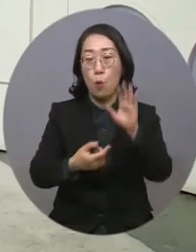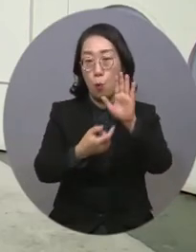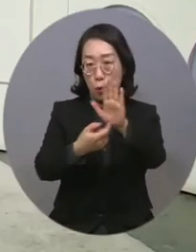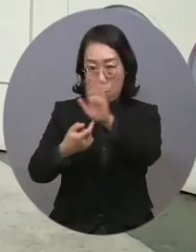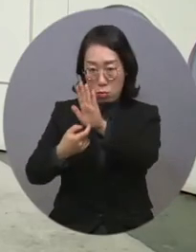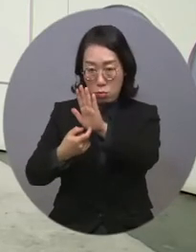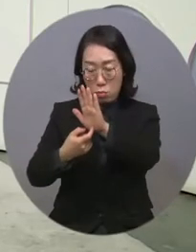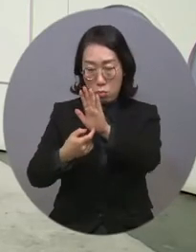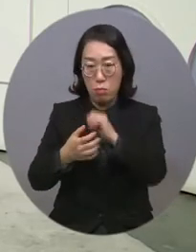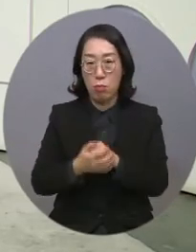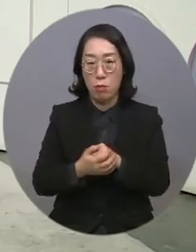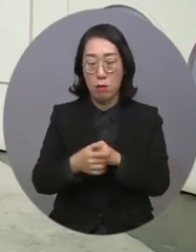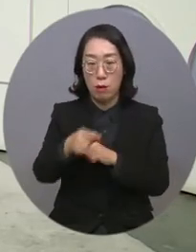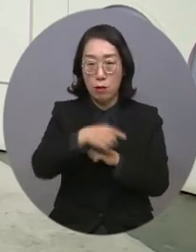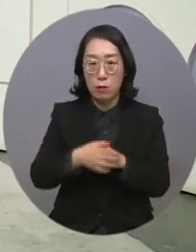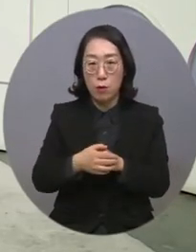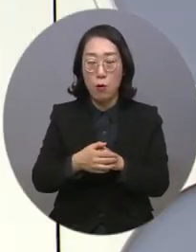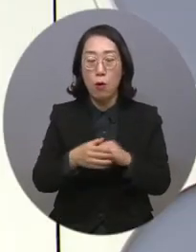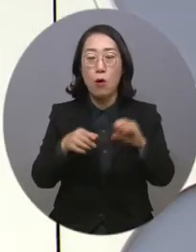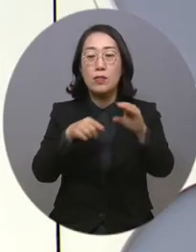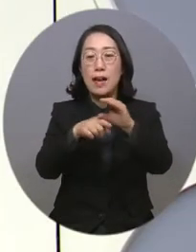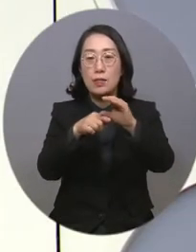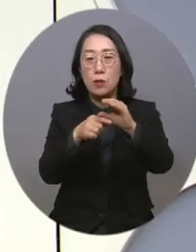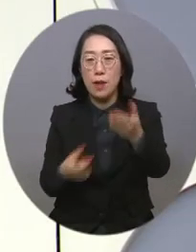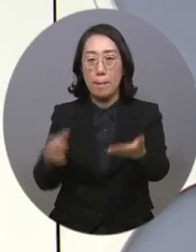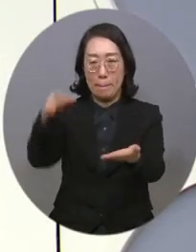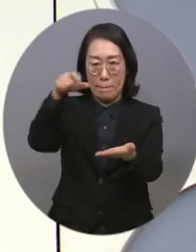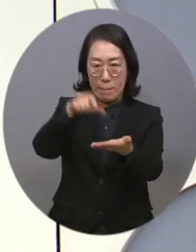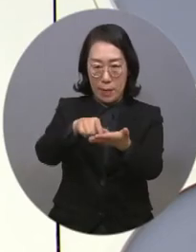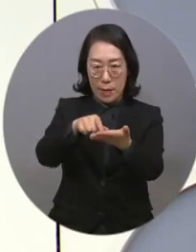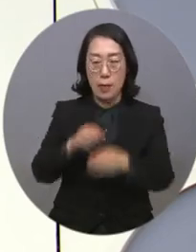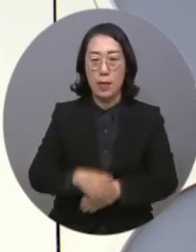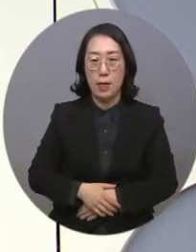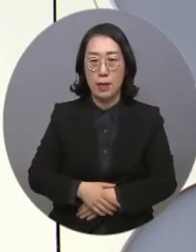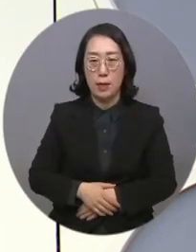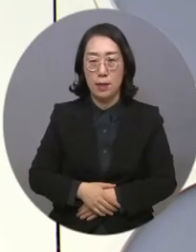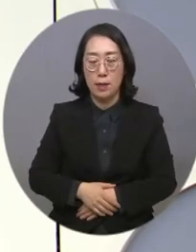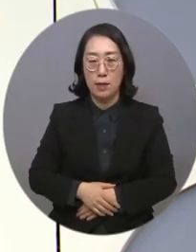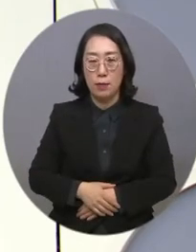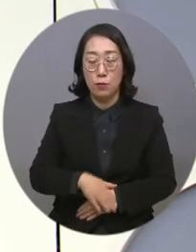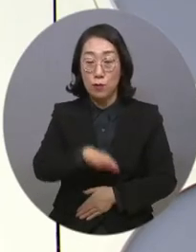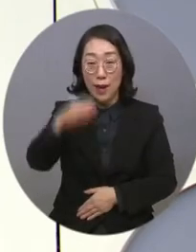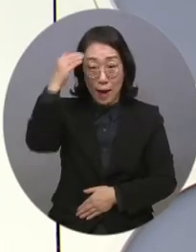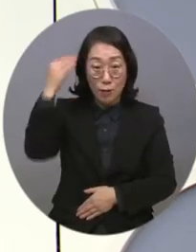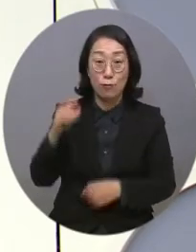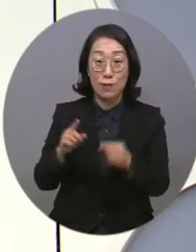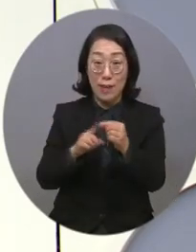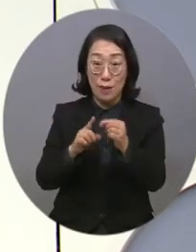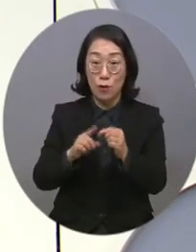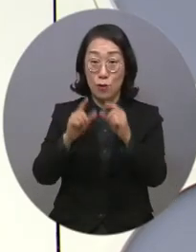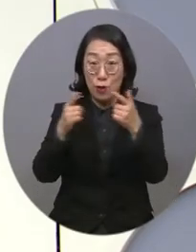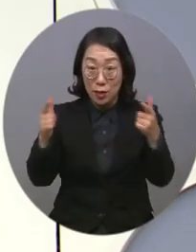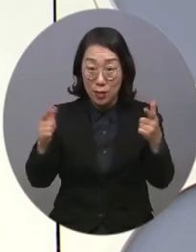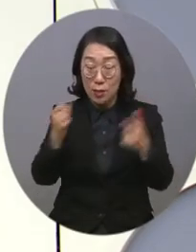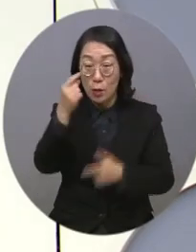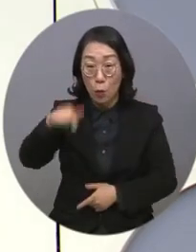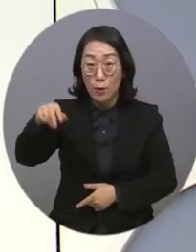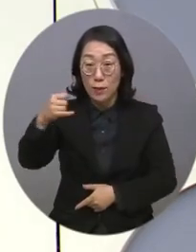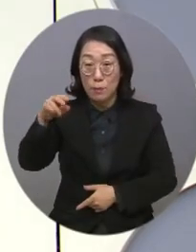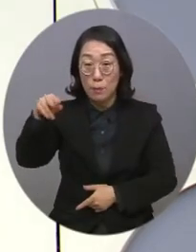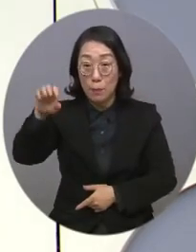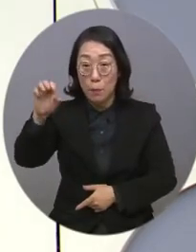단어가 예, 옥스퍼드 사전에 올라갔죠. 요즘 뭐 한류란 단어 외에 20 몇 가지가 우리 옥스퍼드